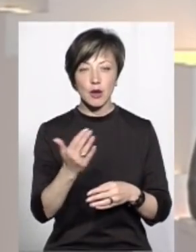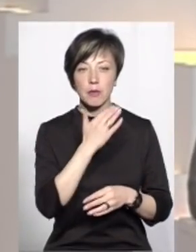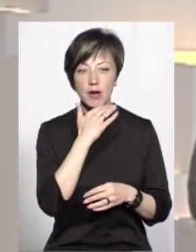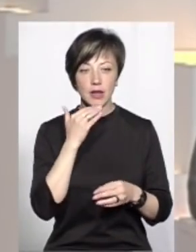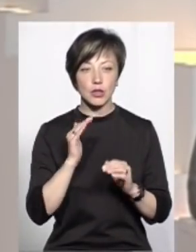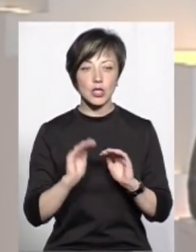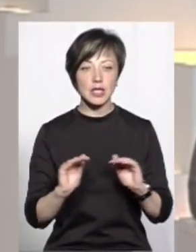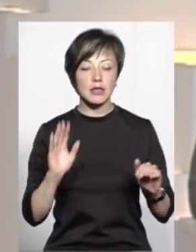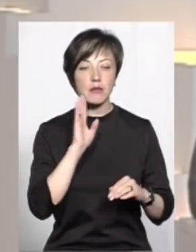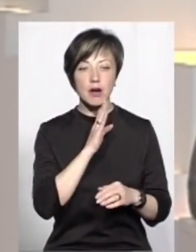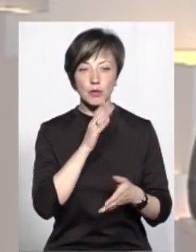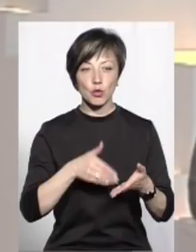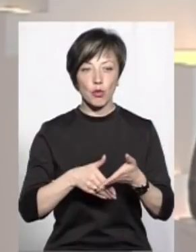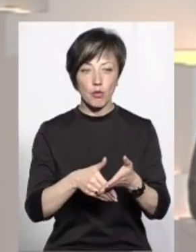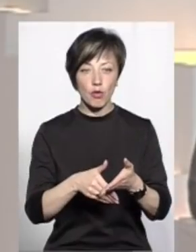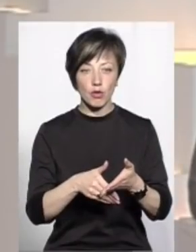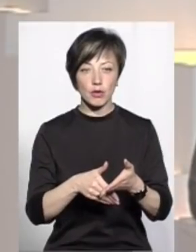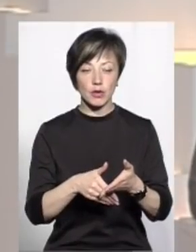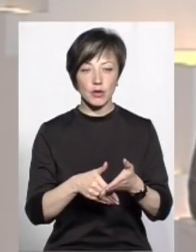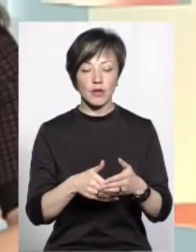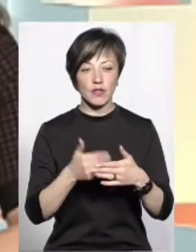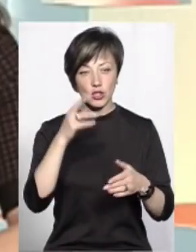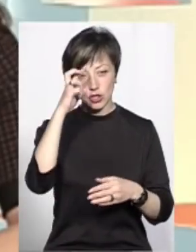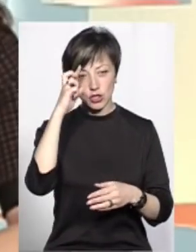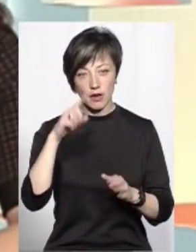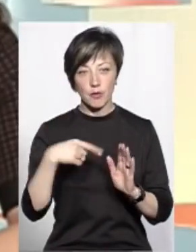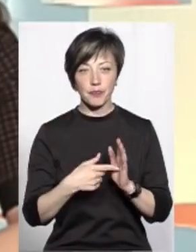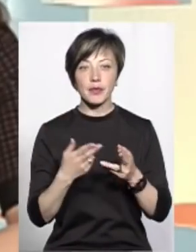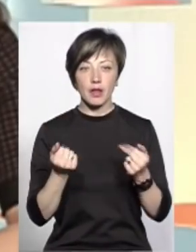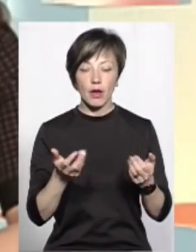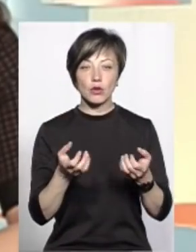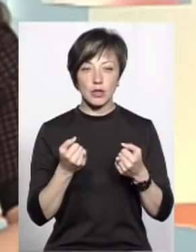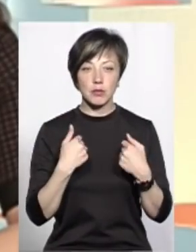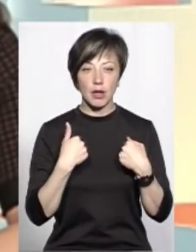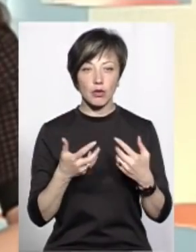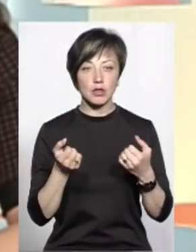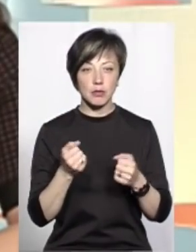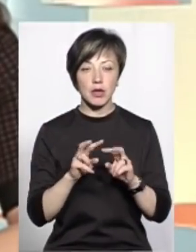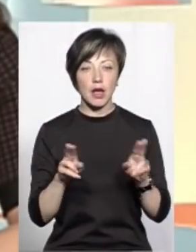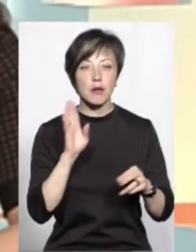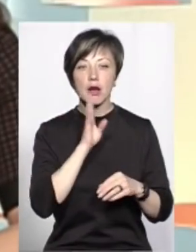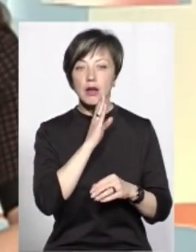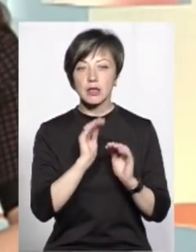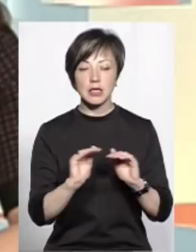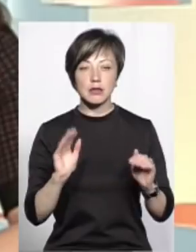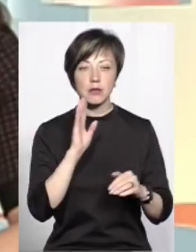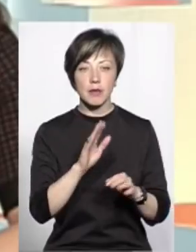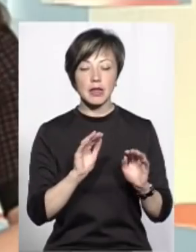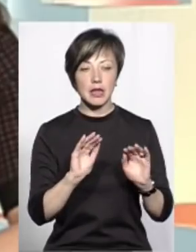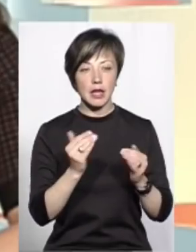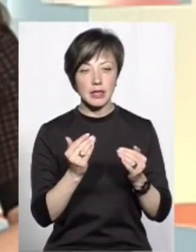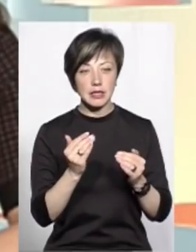мамі, допомогу, пільги від держави? Ну, отримую, так, я отримую, як багатодітна мама отримую і на